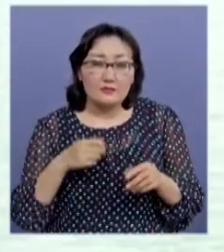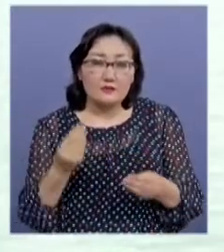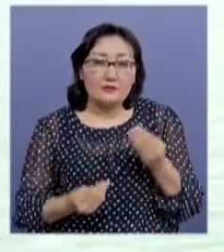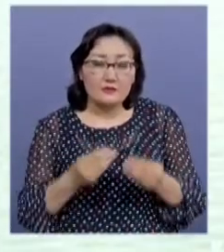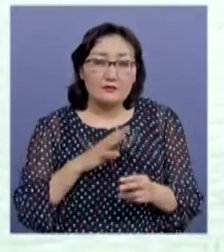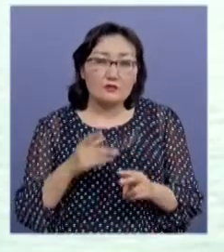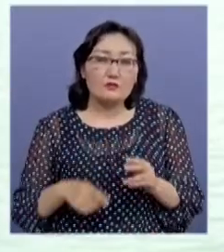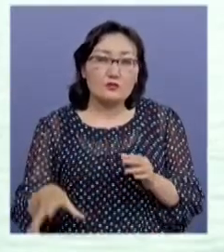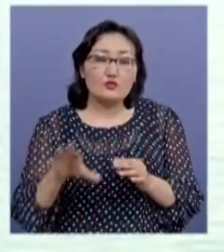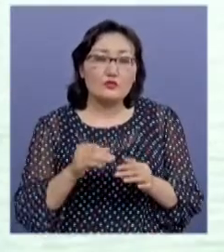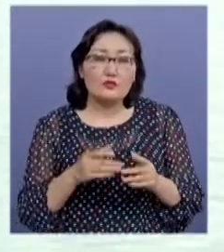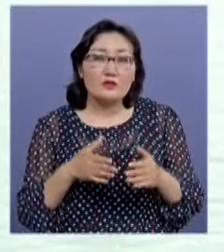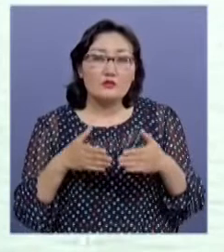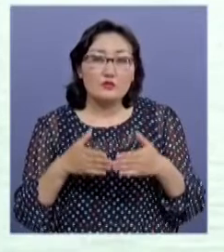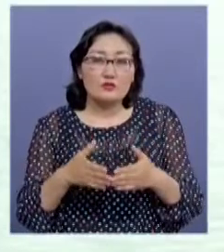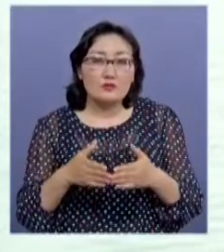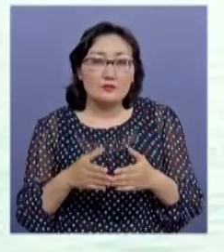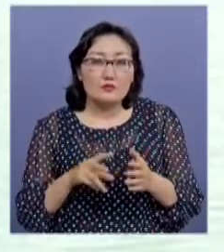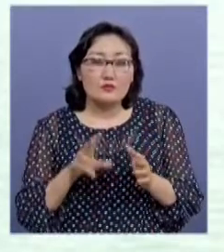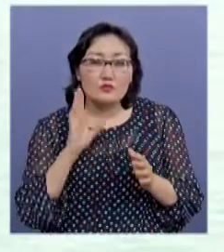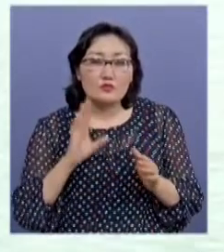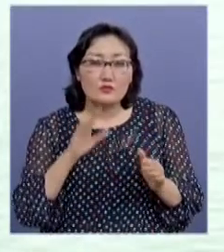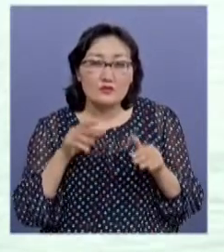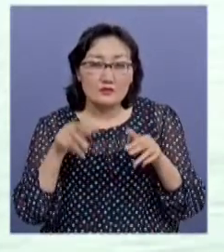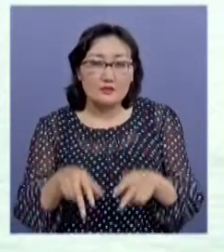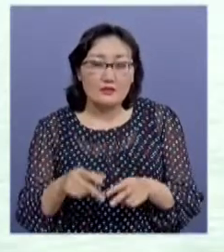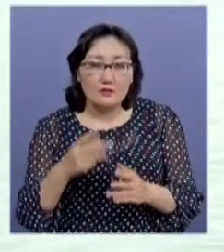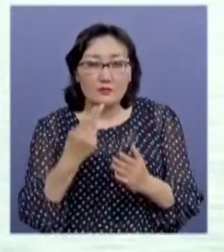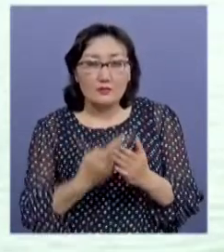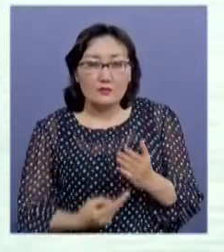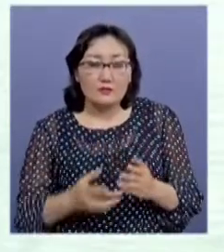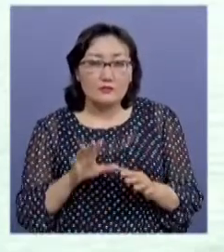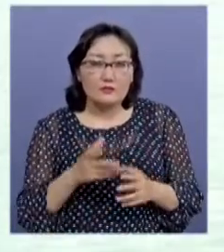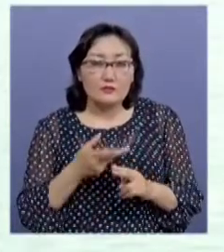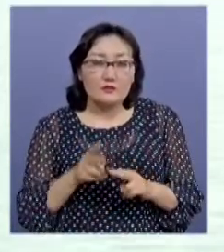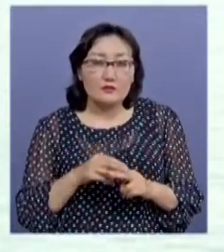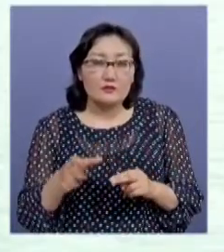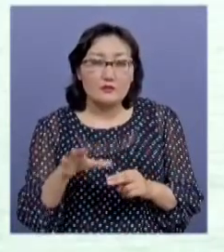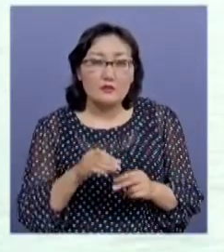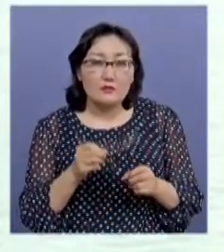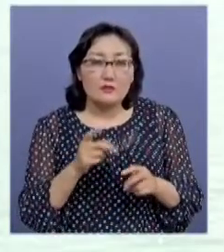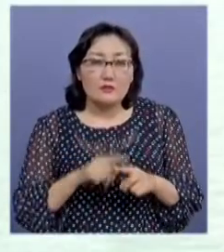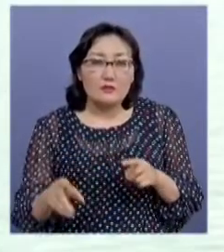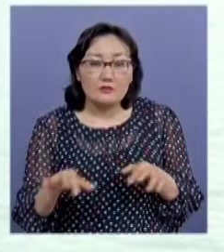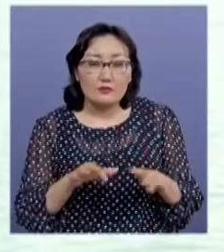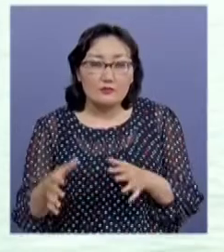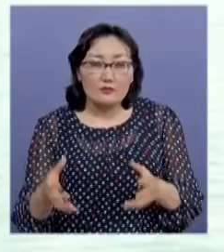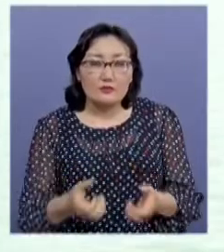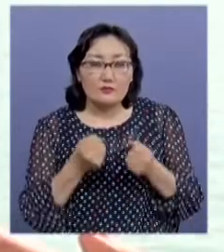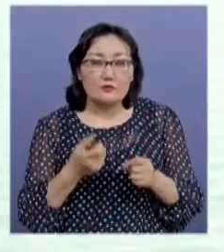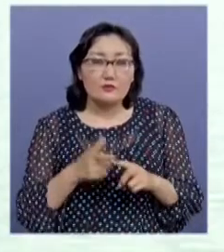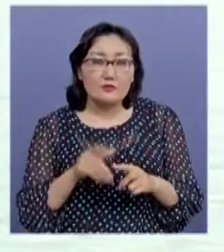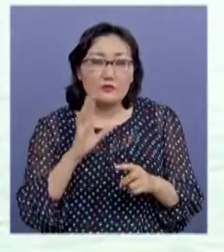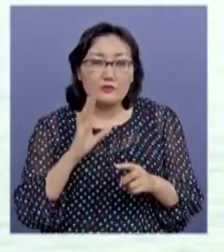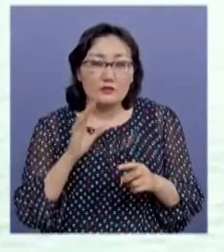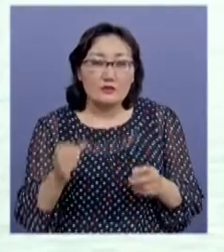екен. Бір уақытта жүрмей тұрған катерден суға секіріп, батып кете жаздады. Құтқарушылардың шалт қимылының арқасында бүлдіршін аман қалды.